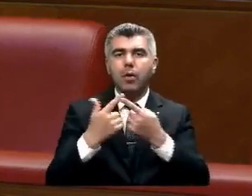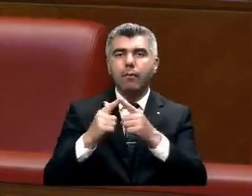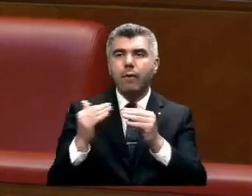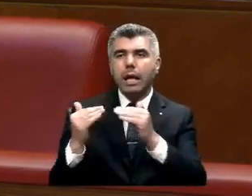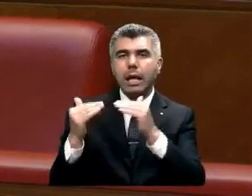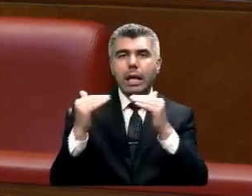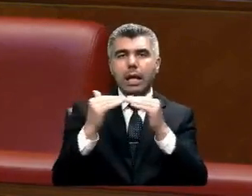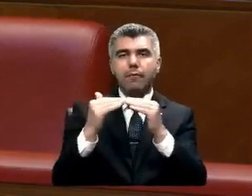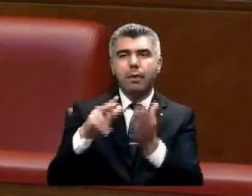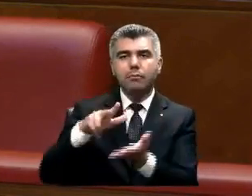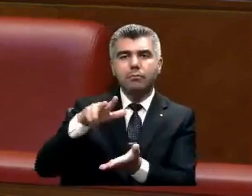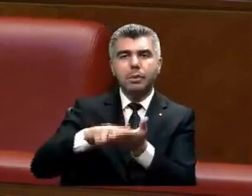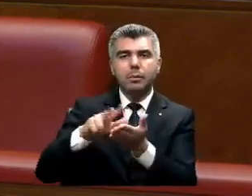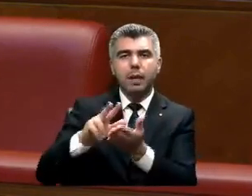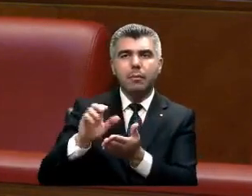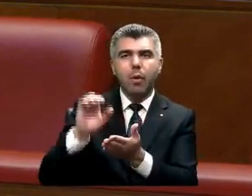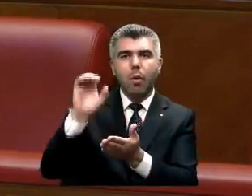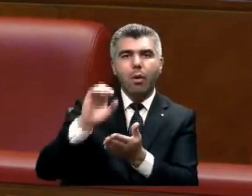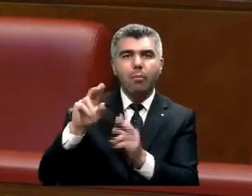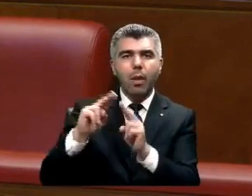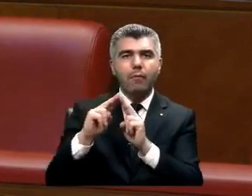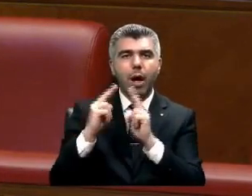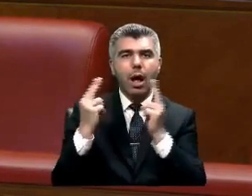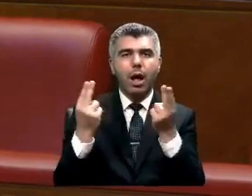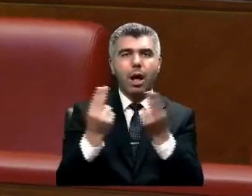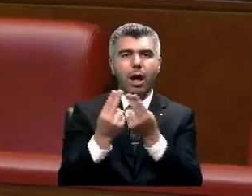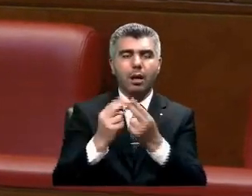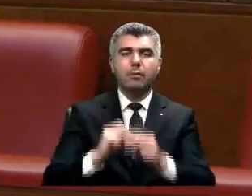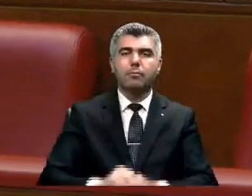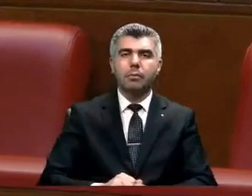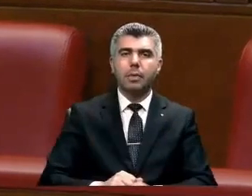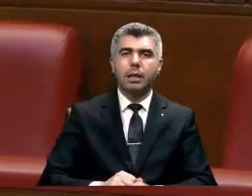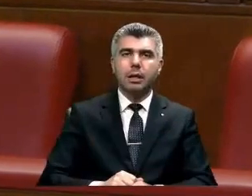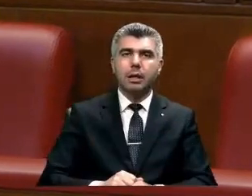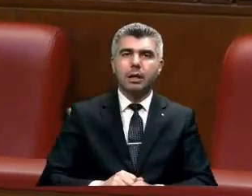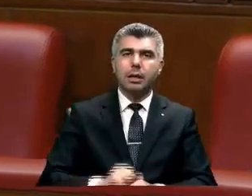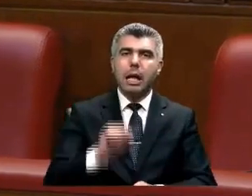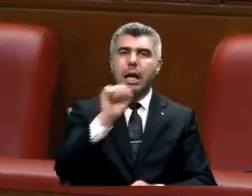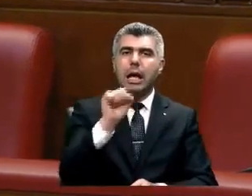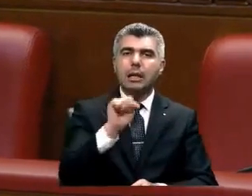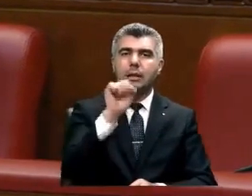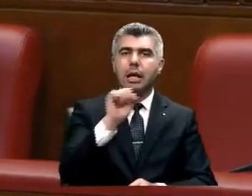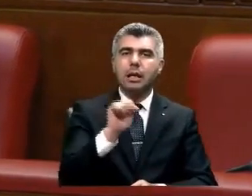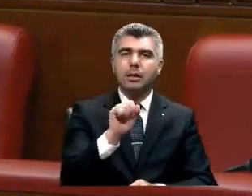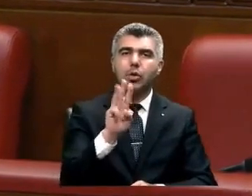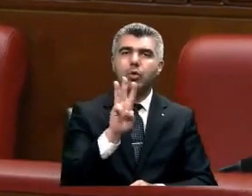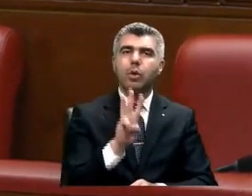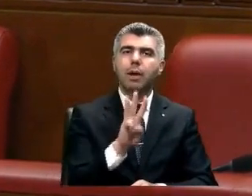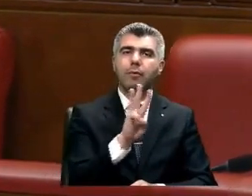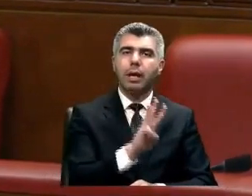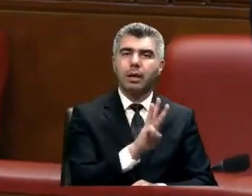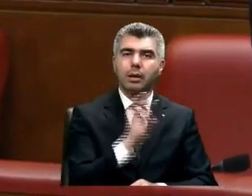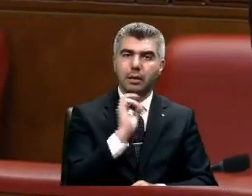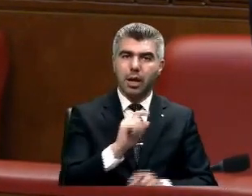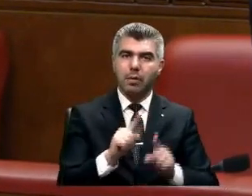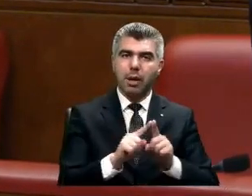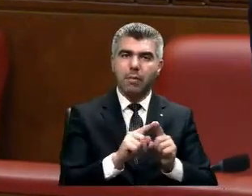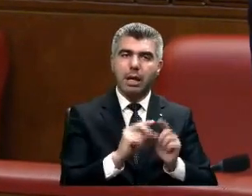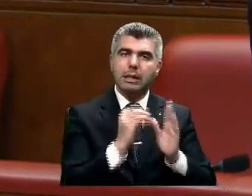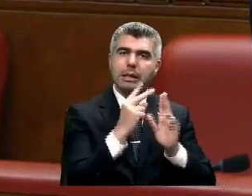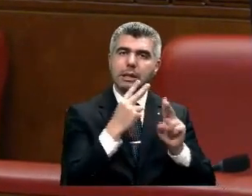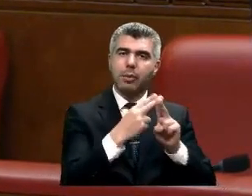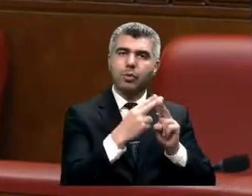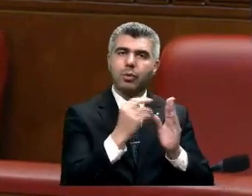الدوليه وخاصه معايير اسيد في هذا الاطار تم اعتماد منظومه لتكوين تقوم على